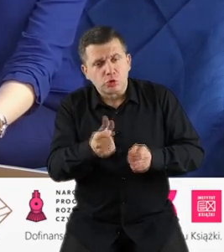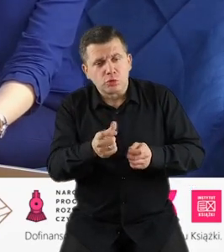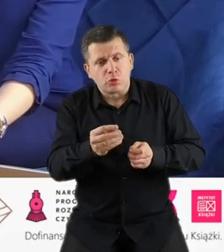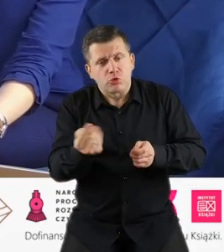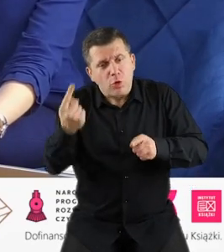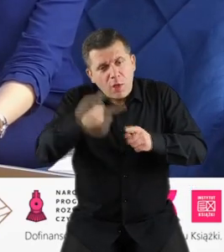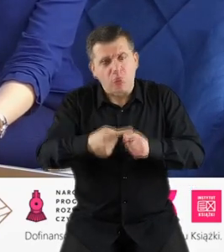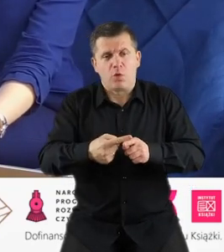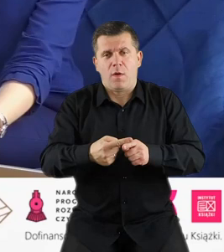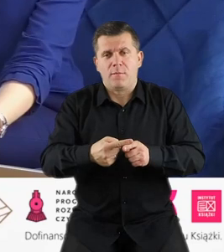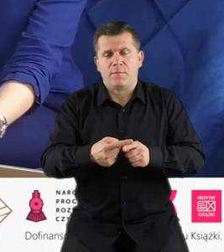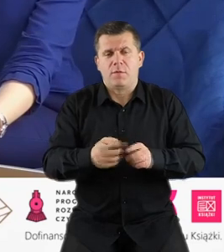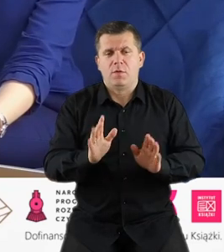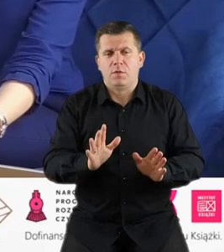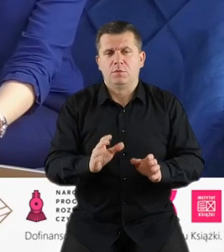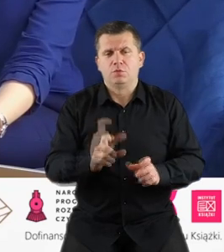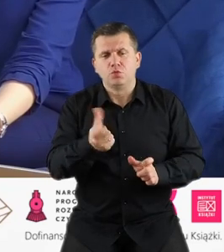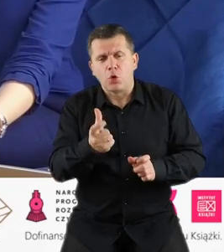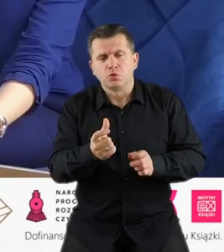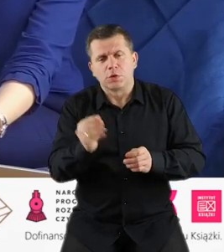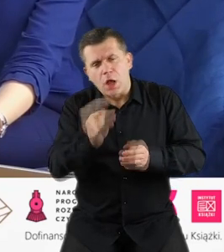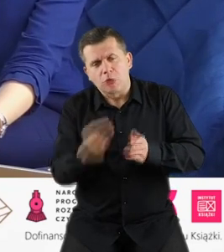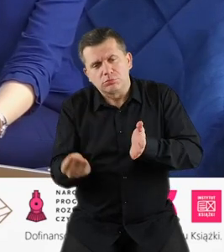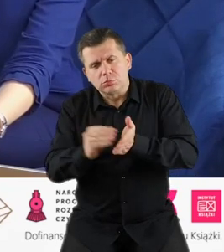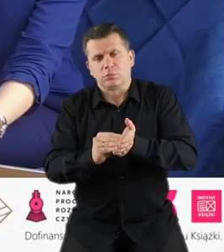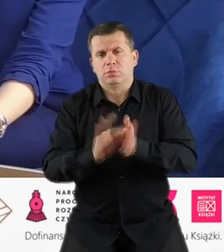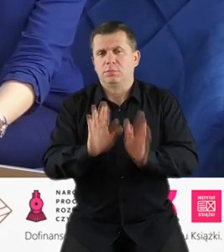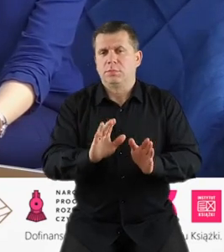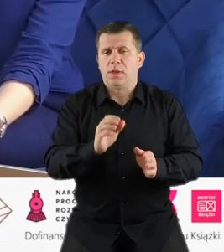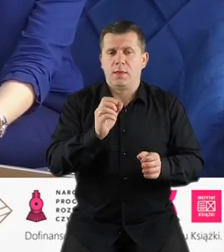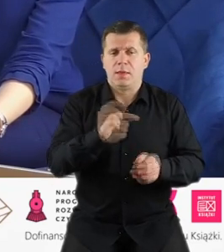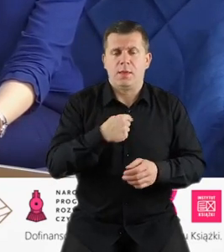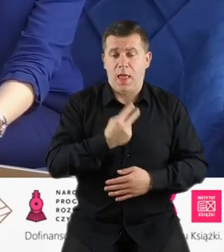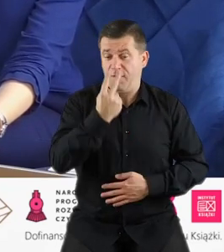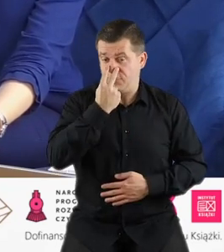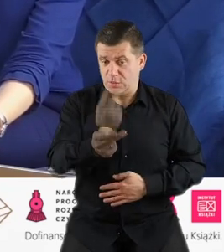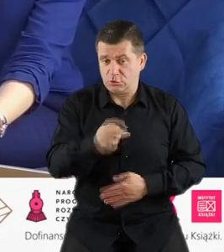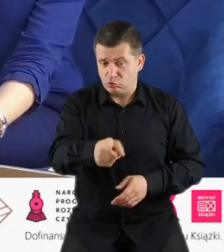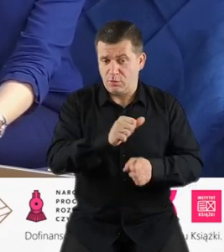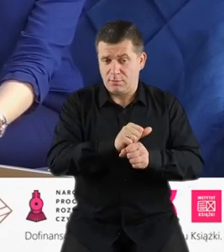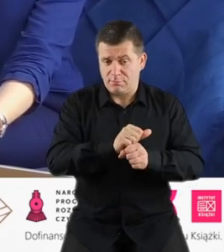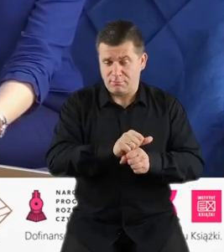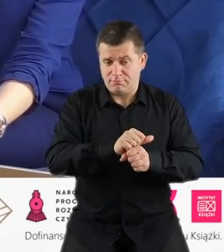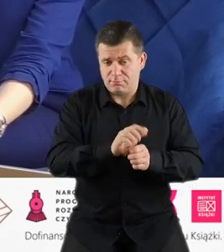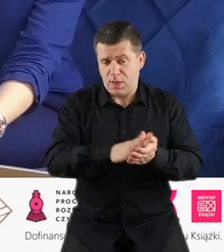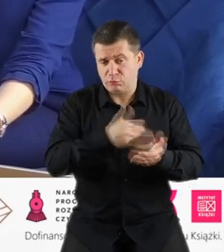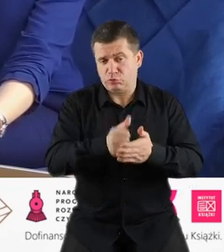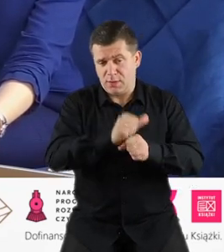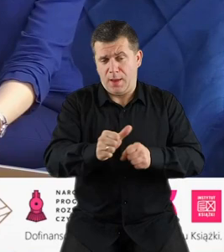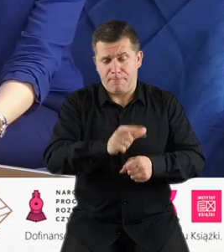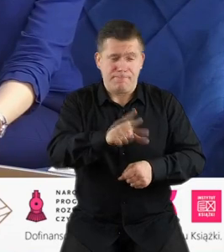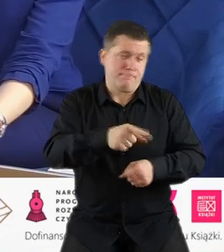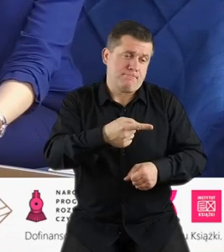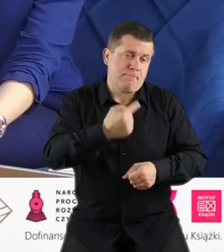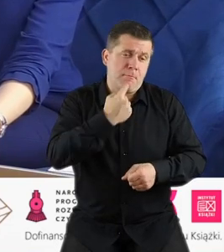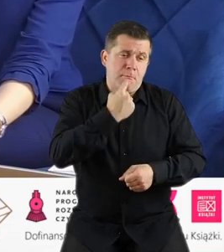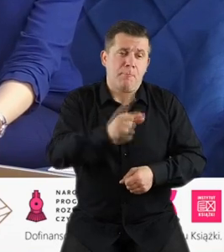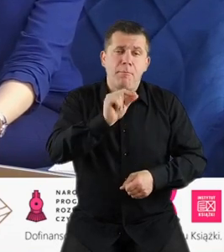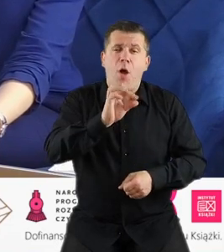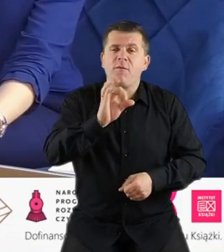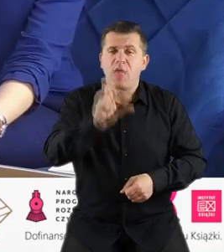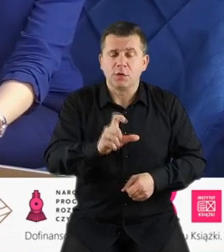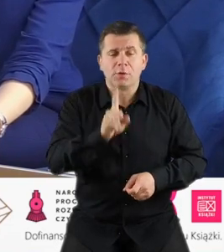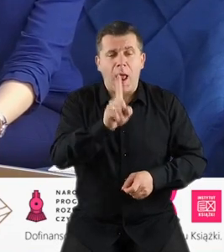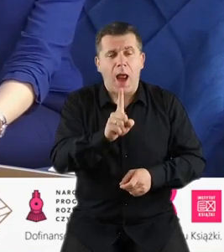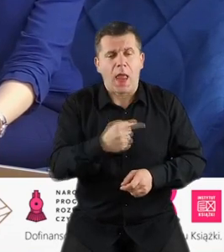oprócz tego. Nie chcę powiedzieć więcej. Oprócz tego. Albo tak, widzę, że to jest powieść,